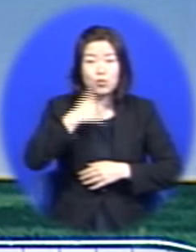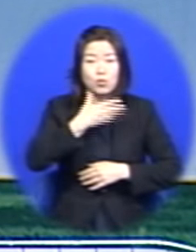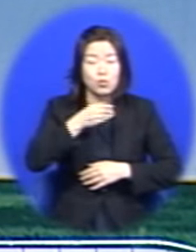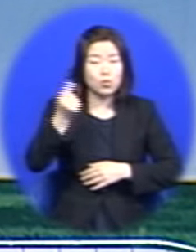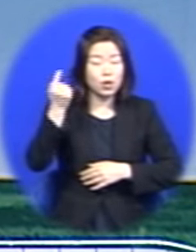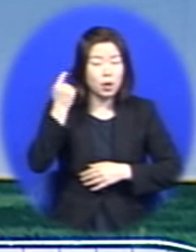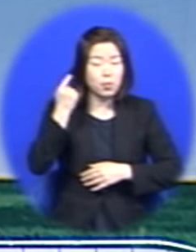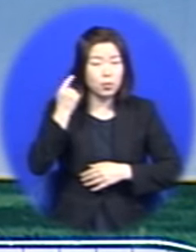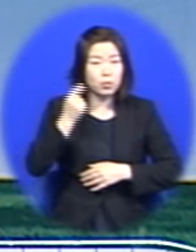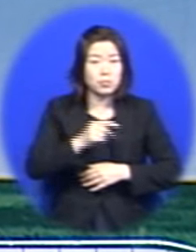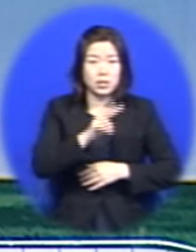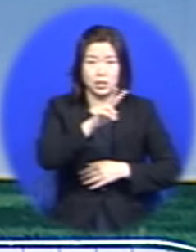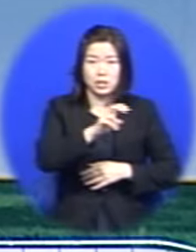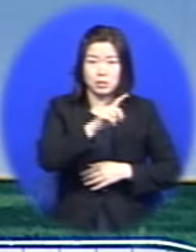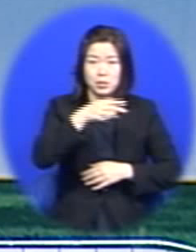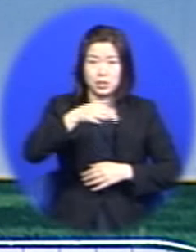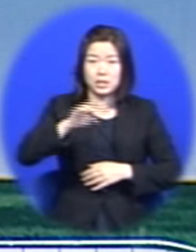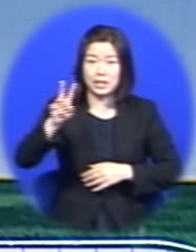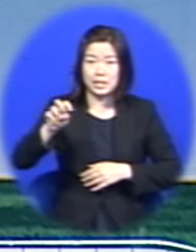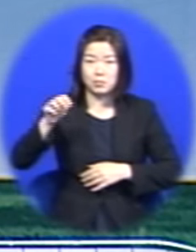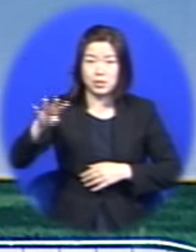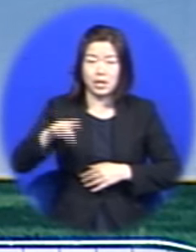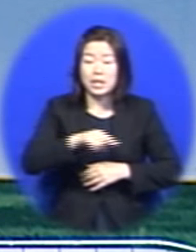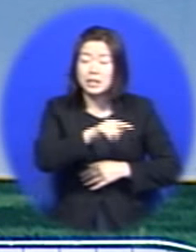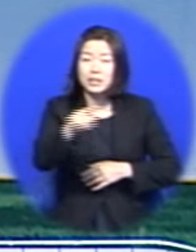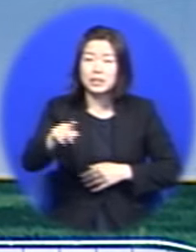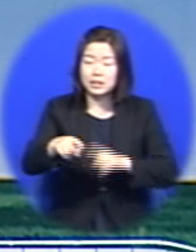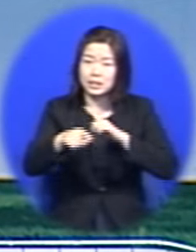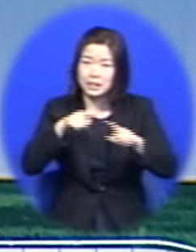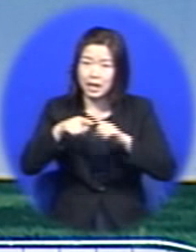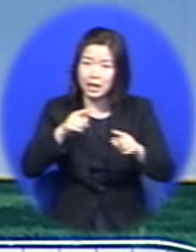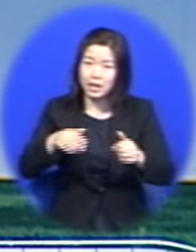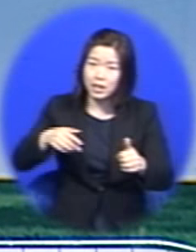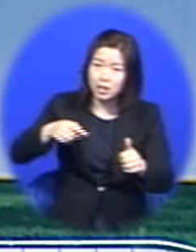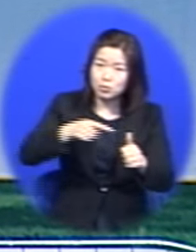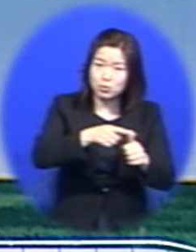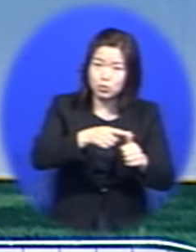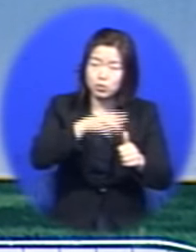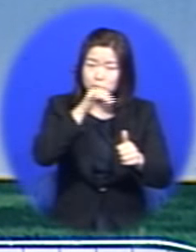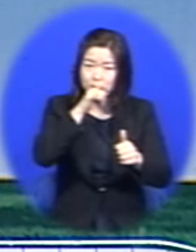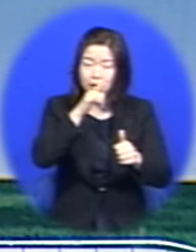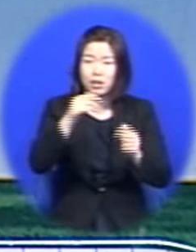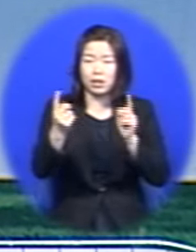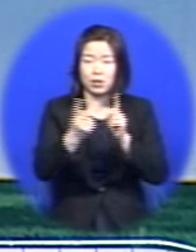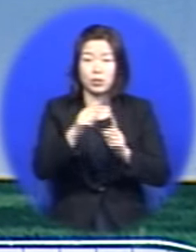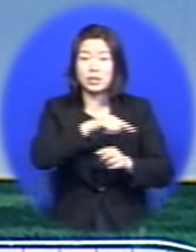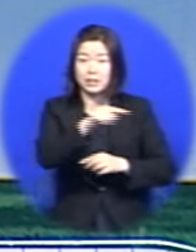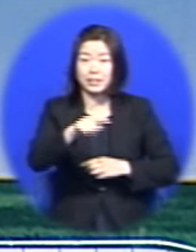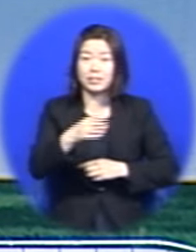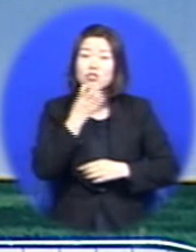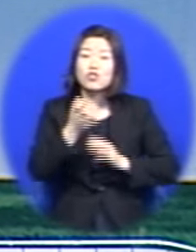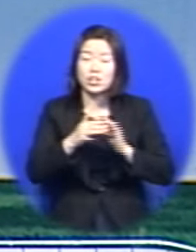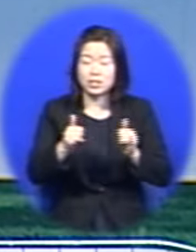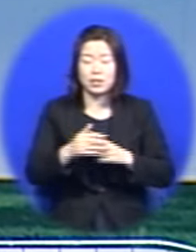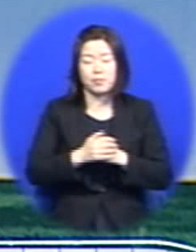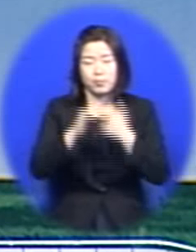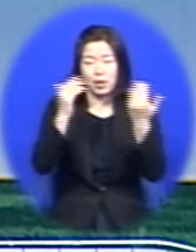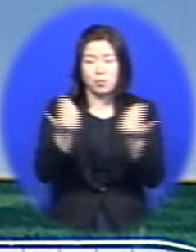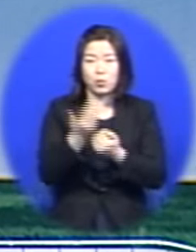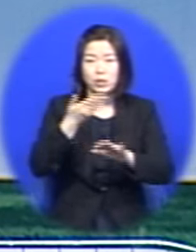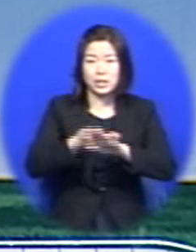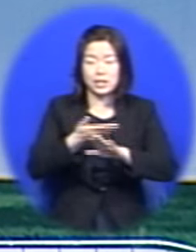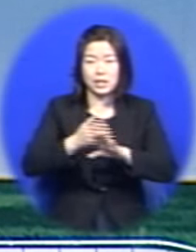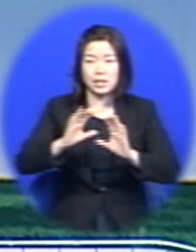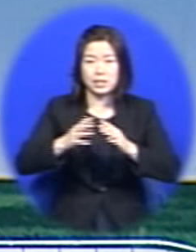21장 24절에 그들이 칼날에 죽임을 당하며, 여기 그들은 유대인입니다, 모든 이방에